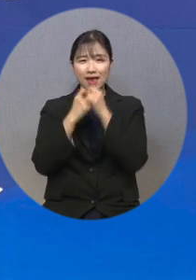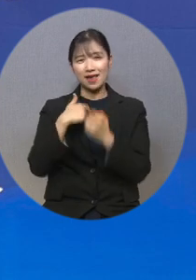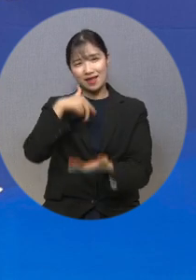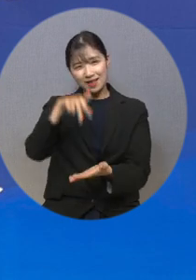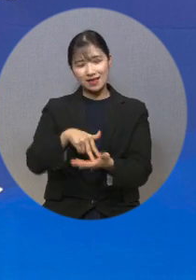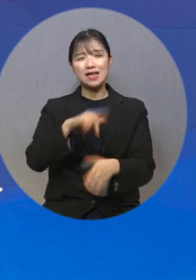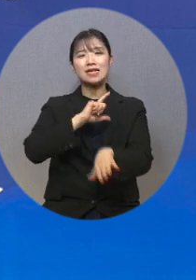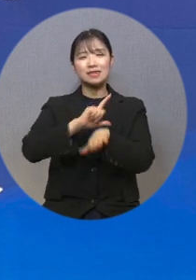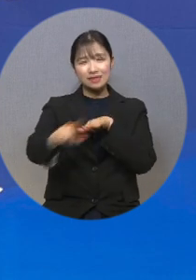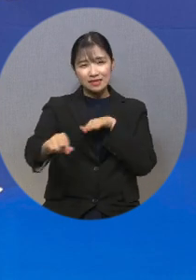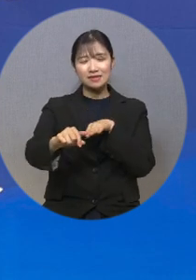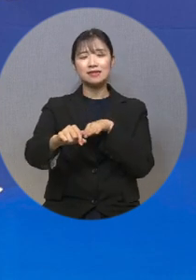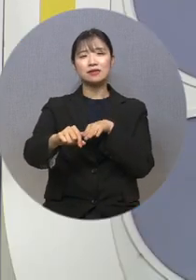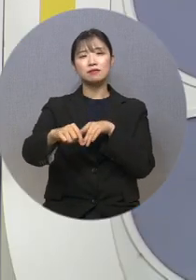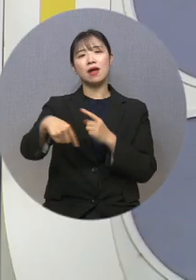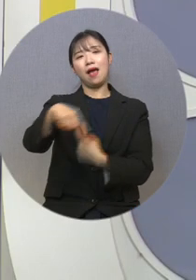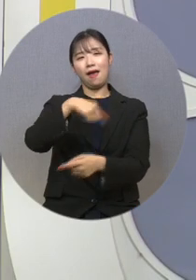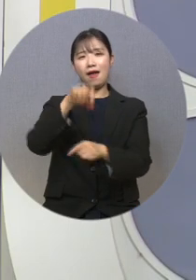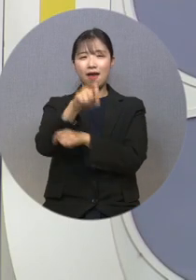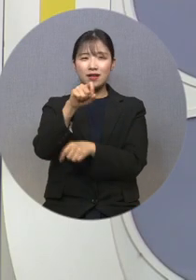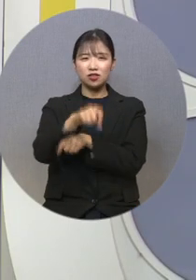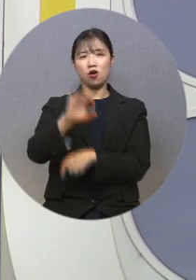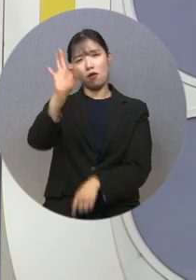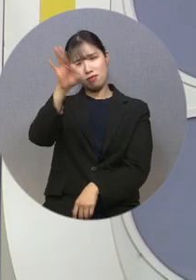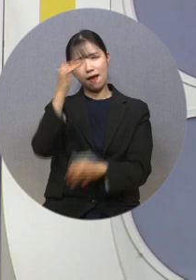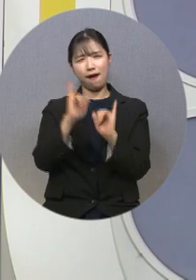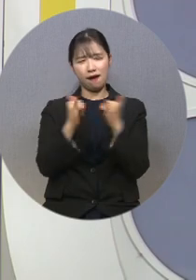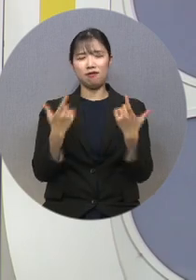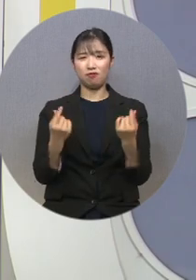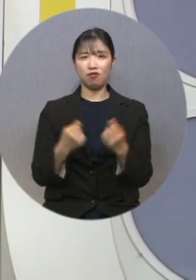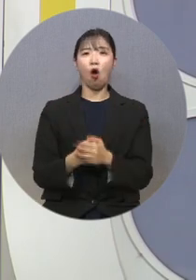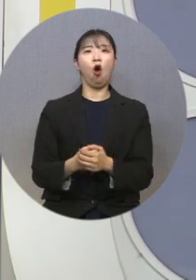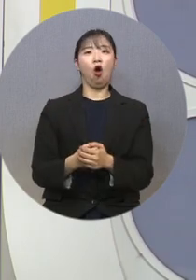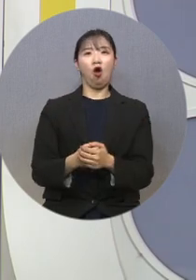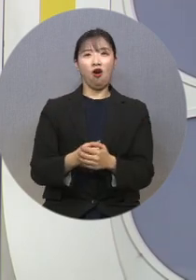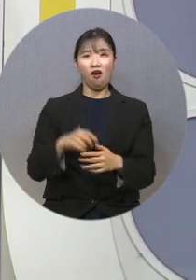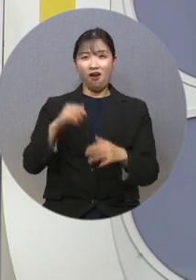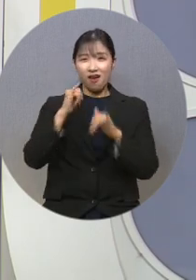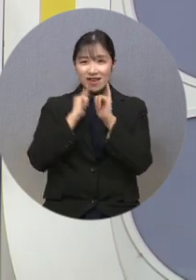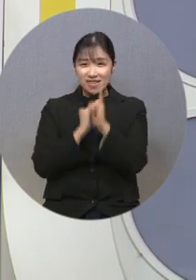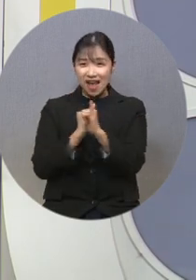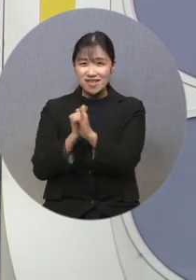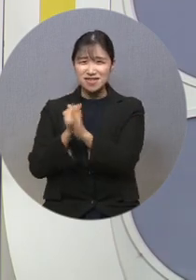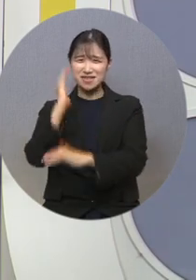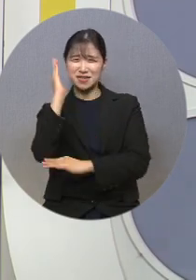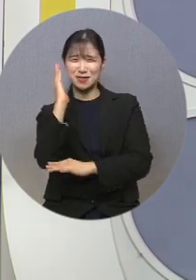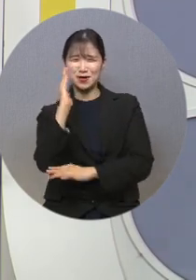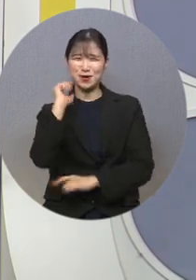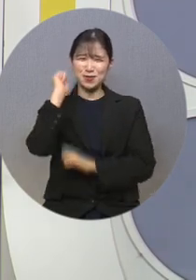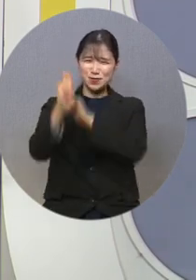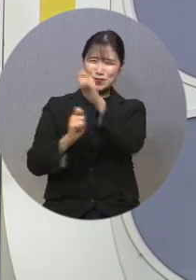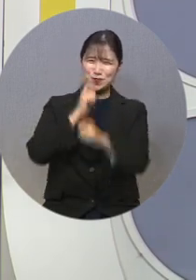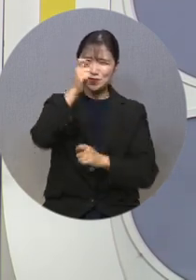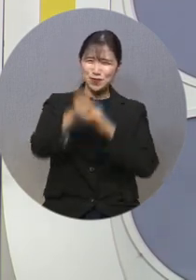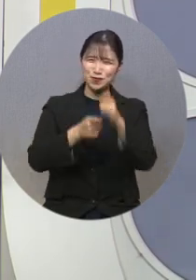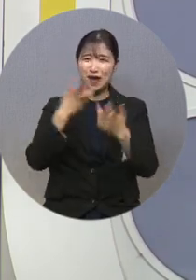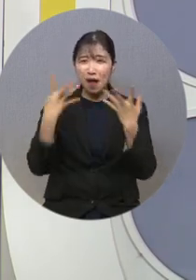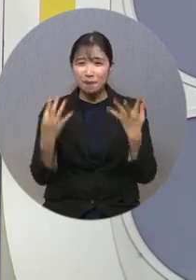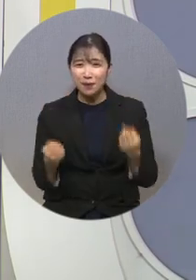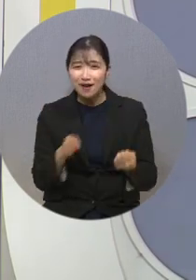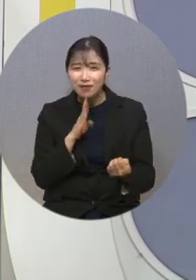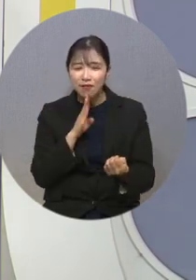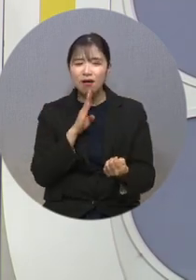네. 선정을 됐습니다. 야, 어머 좀 상 받았다는 얘기하니까 줄줄이 여덟 개 다 얘기하셔. 어쨌든 정말